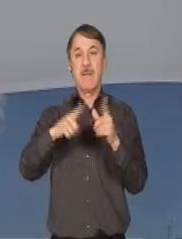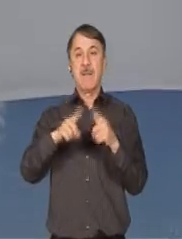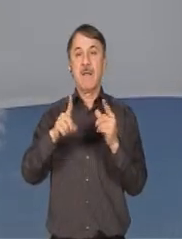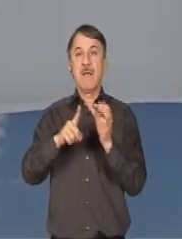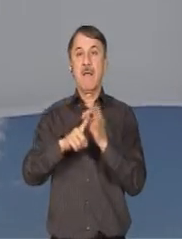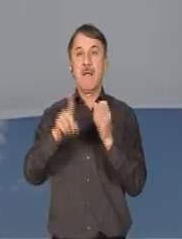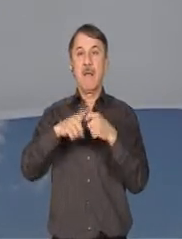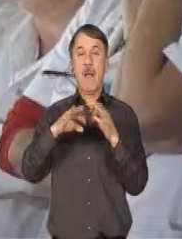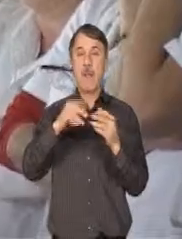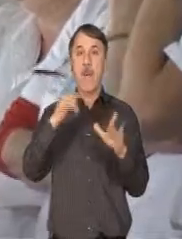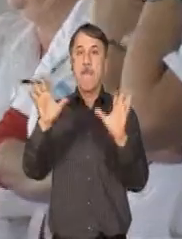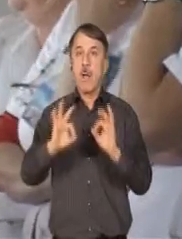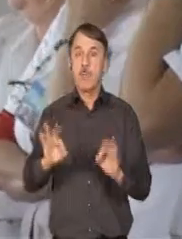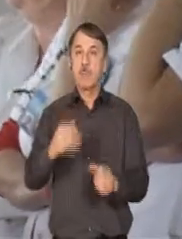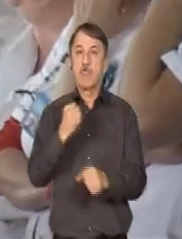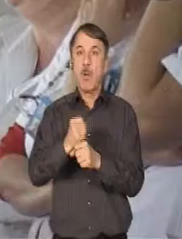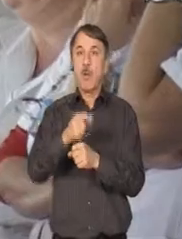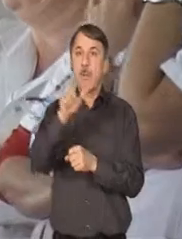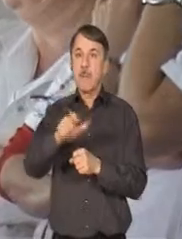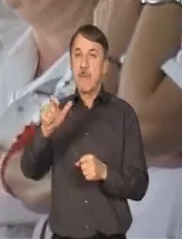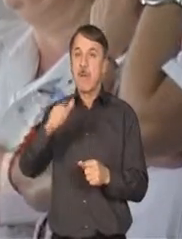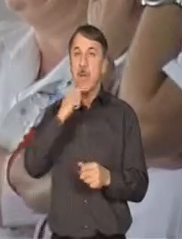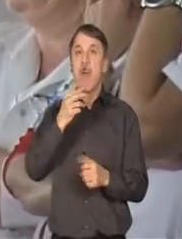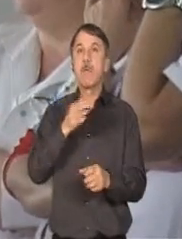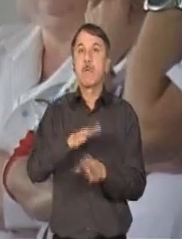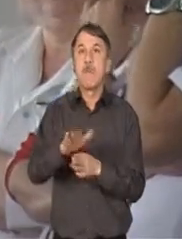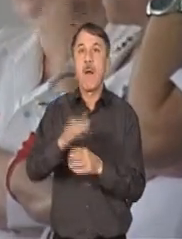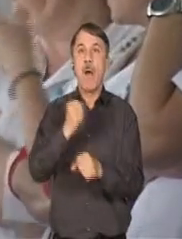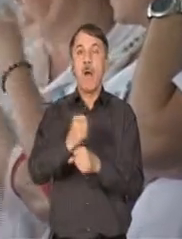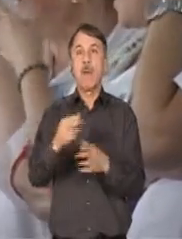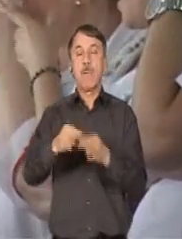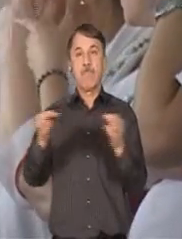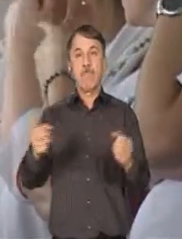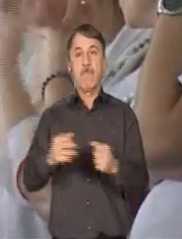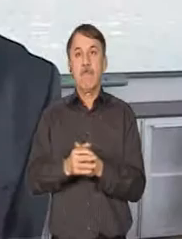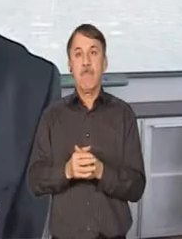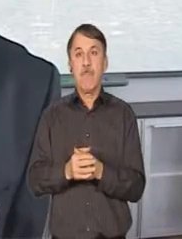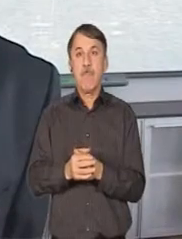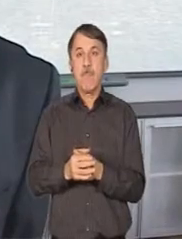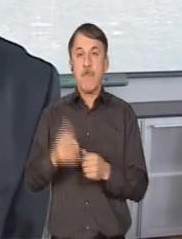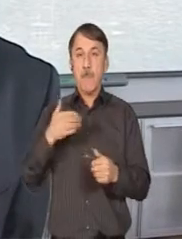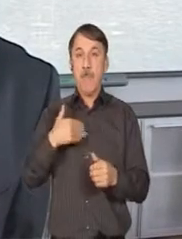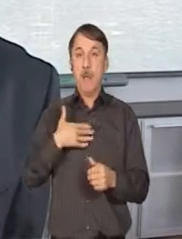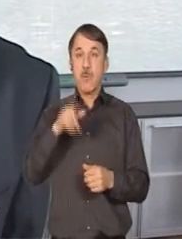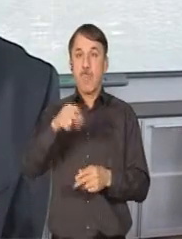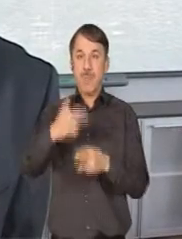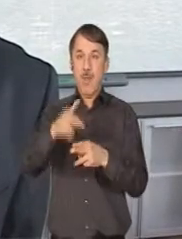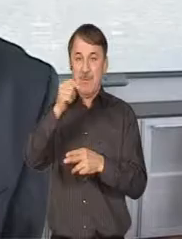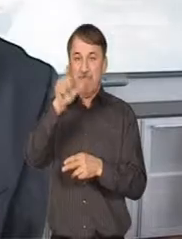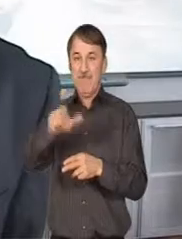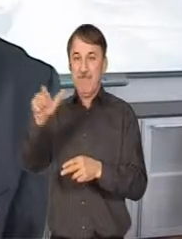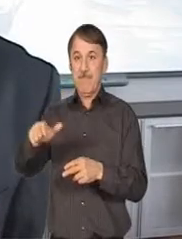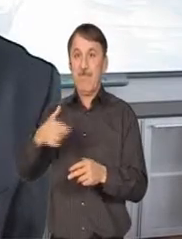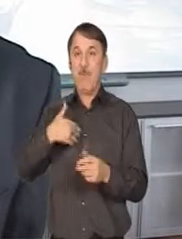nijedan kriterijum koji se odnosi na bezbednost pacijenata nije ocenjen ocenom manjom od 4. Za naše pacijente ovo